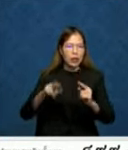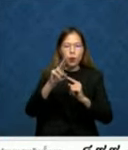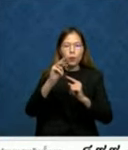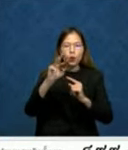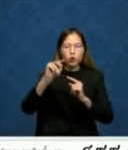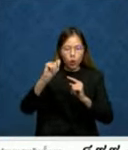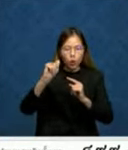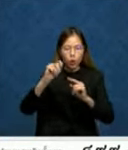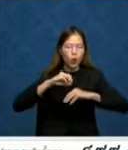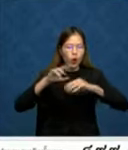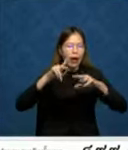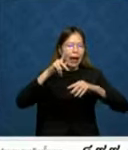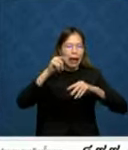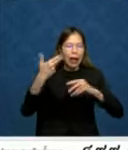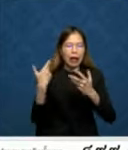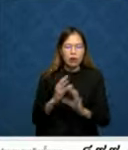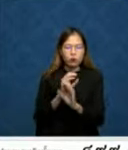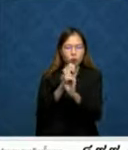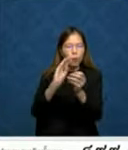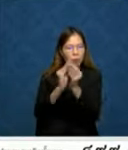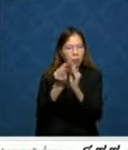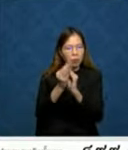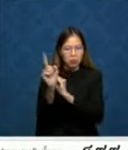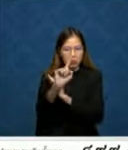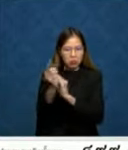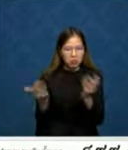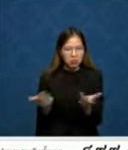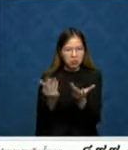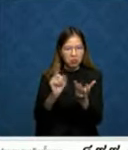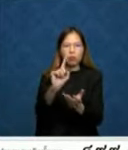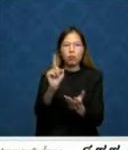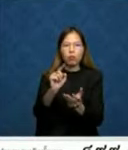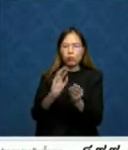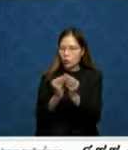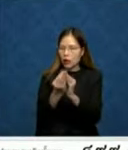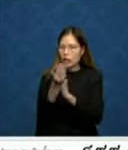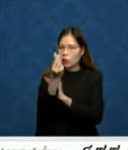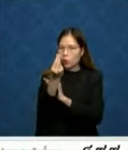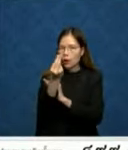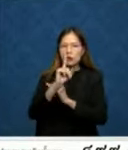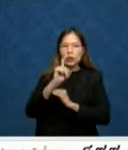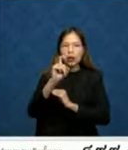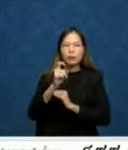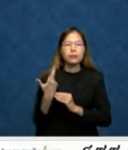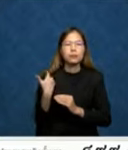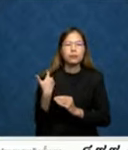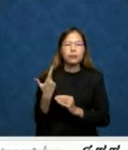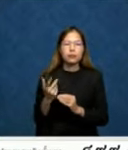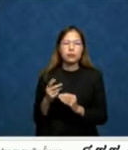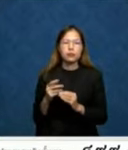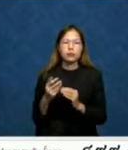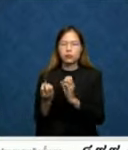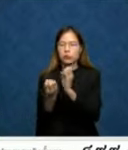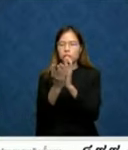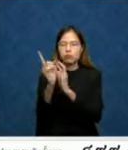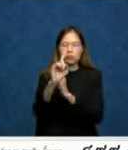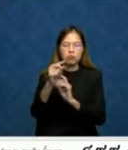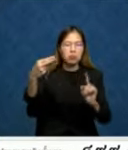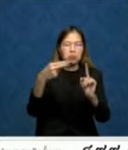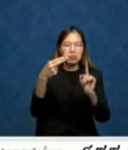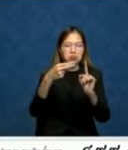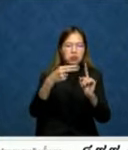3สรุปตัวเลขจริงๆว่ากระตุ้นเศรษฐกิจได้แค่ไหนคือตัวเลขเท่าไหร่ท่านประธานครับประเด็นผลกระทบของ Digital Wallet